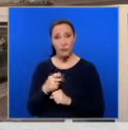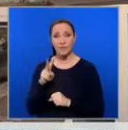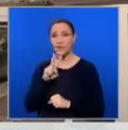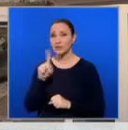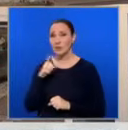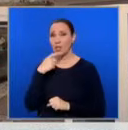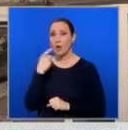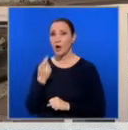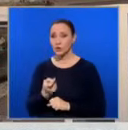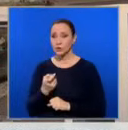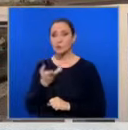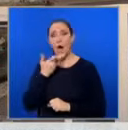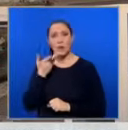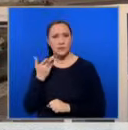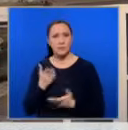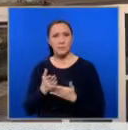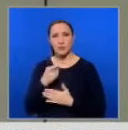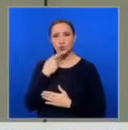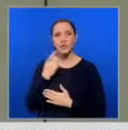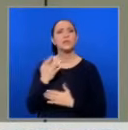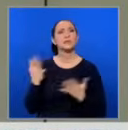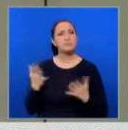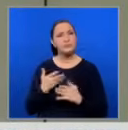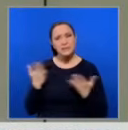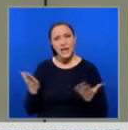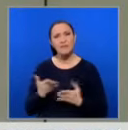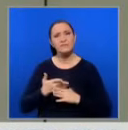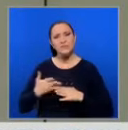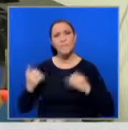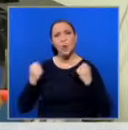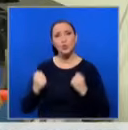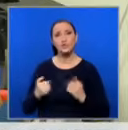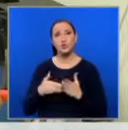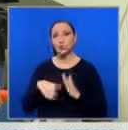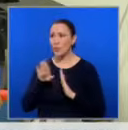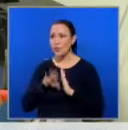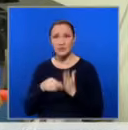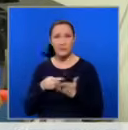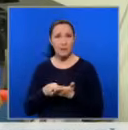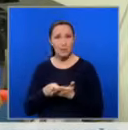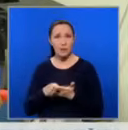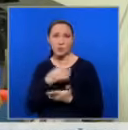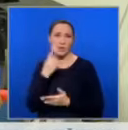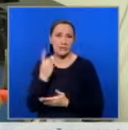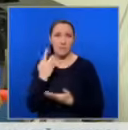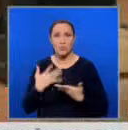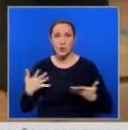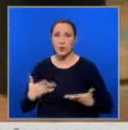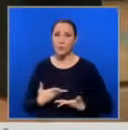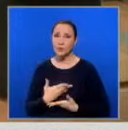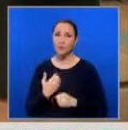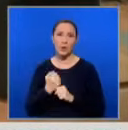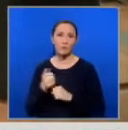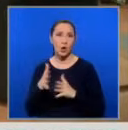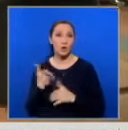21 години. Разказа, че през годините става все по-трудно, тъй като с ниската заплата си осигурява само най-необходимото. А работата на